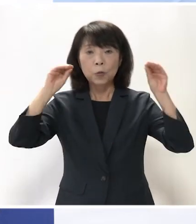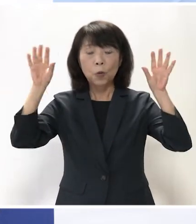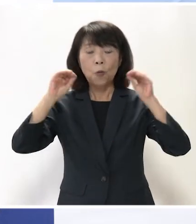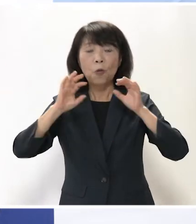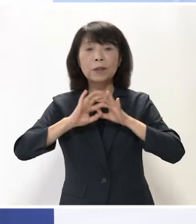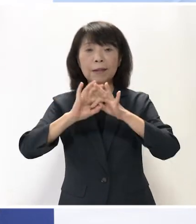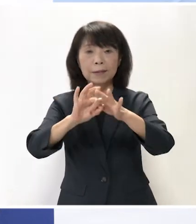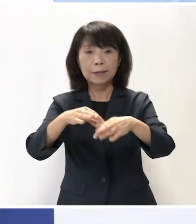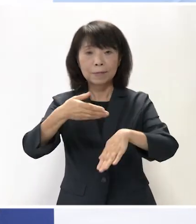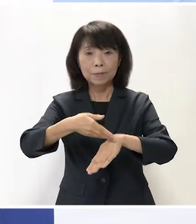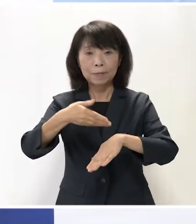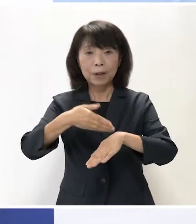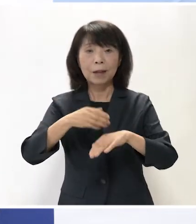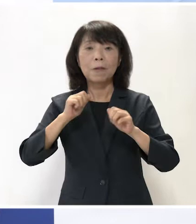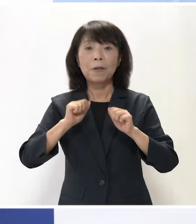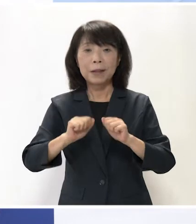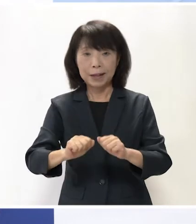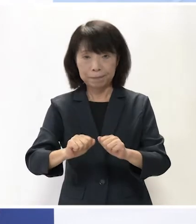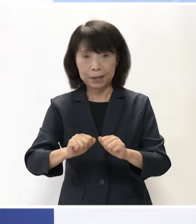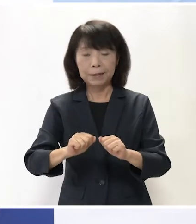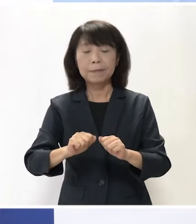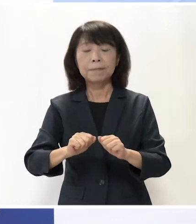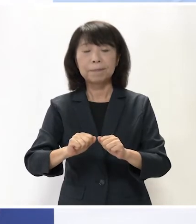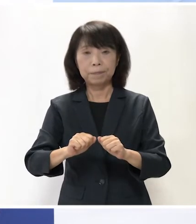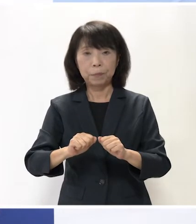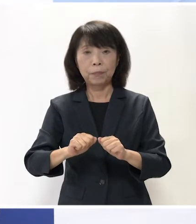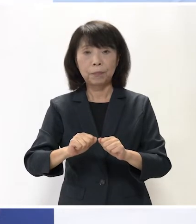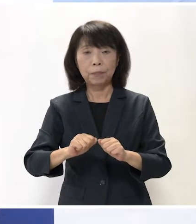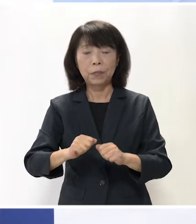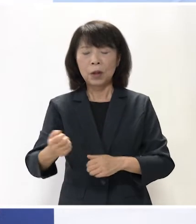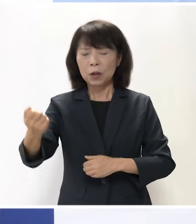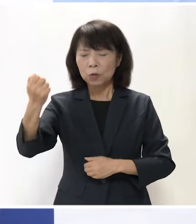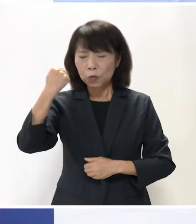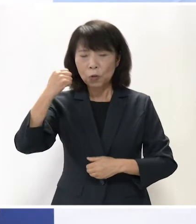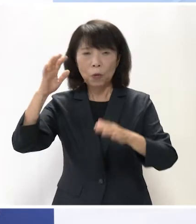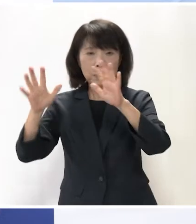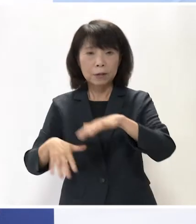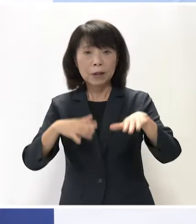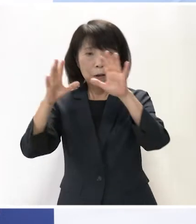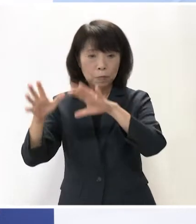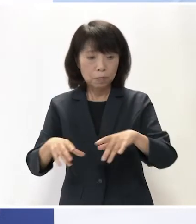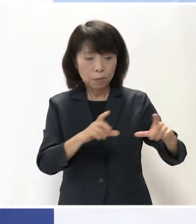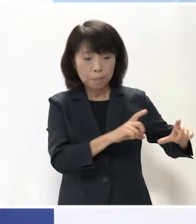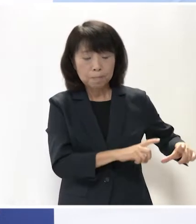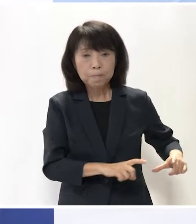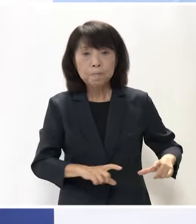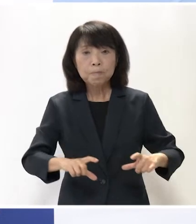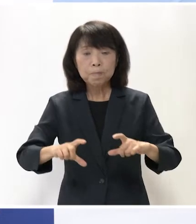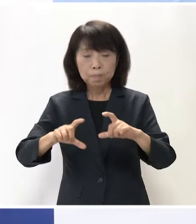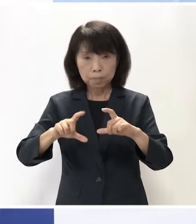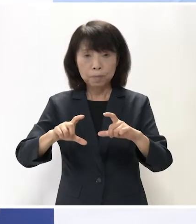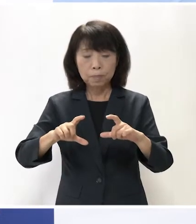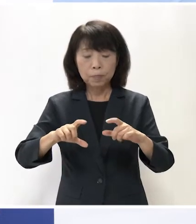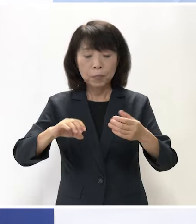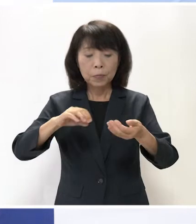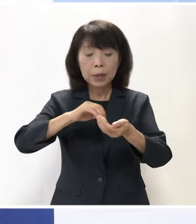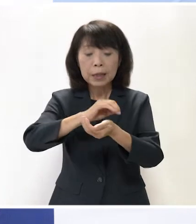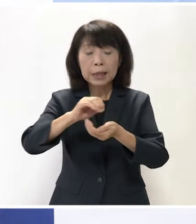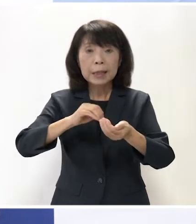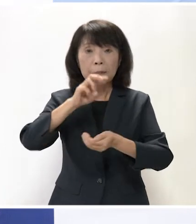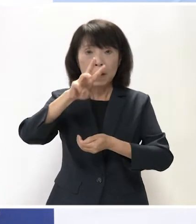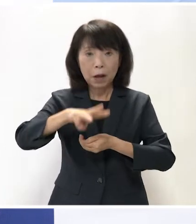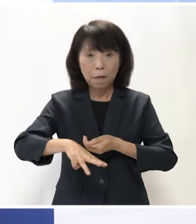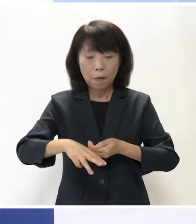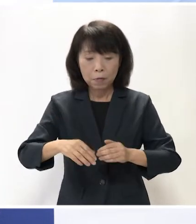達訓練を実施します。超大型台風の接近により、多摩川氾濫